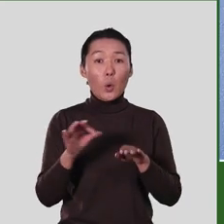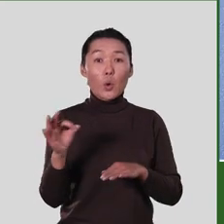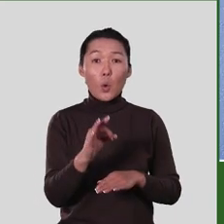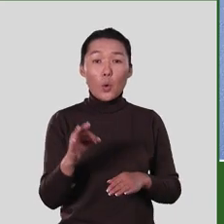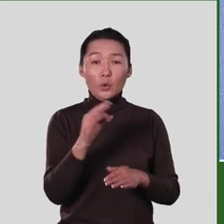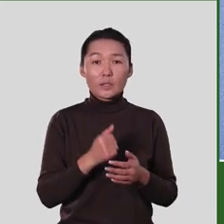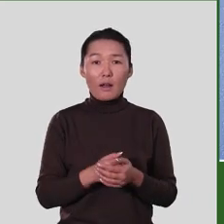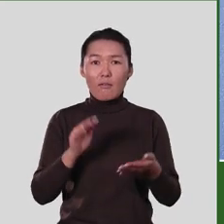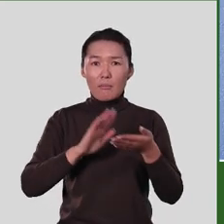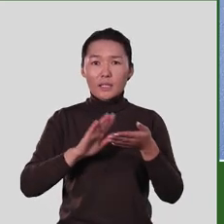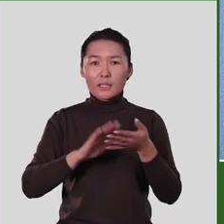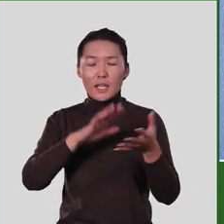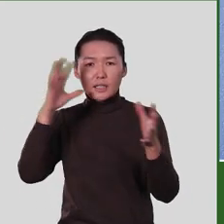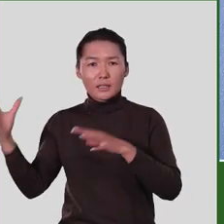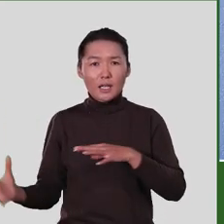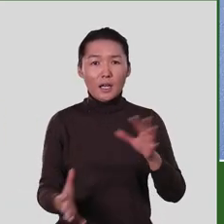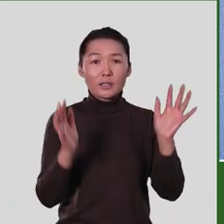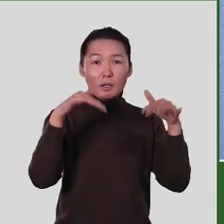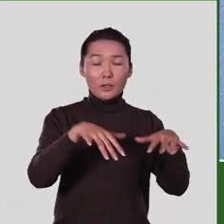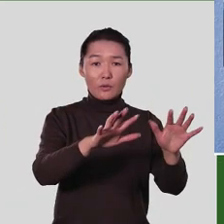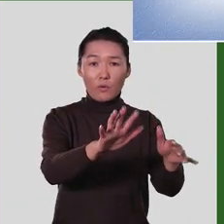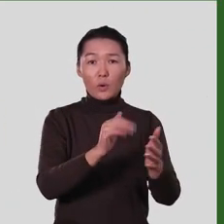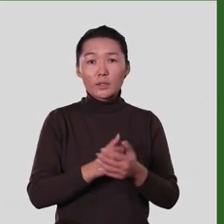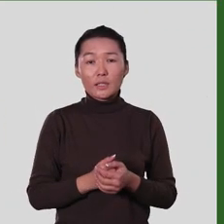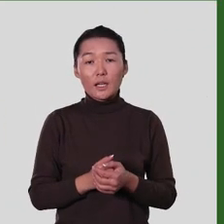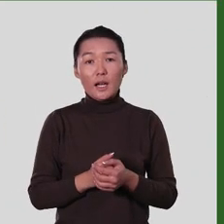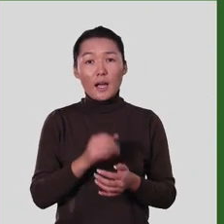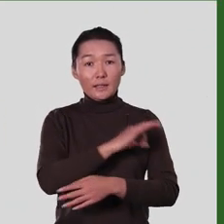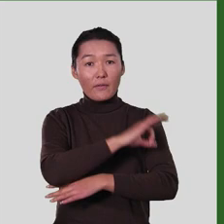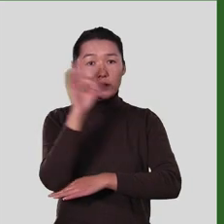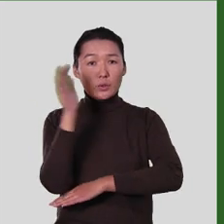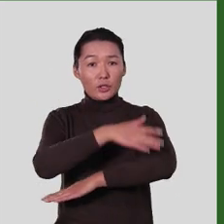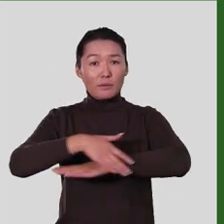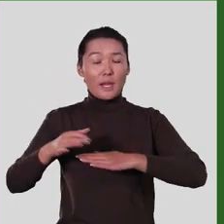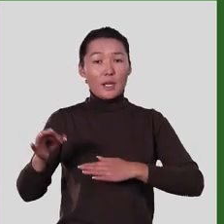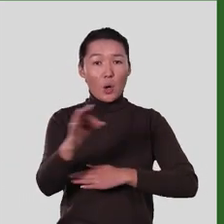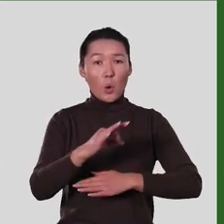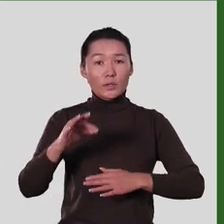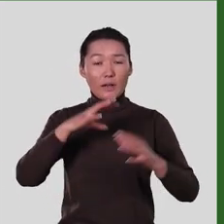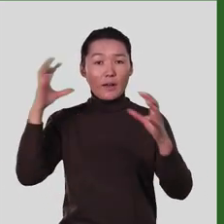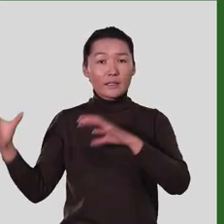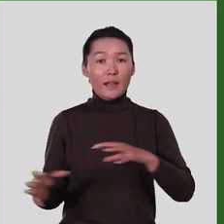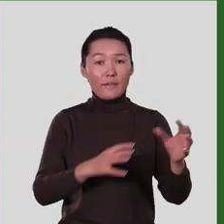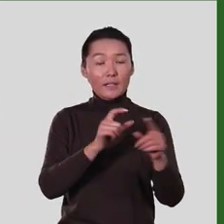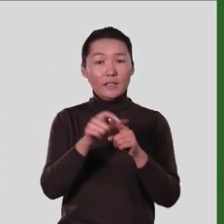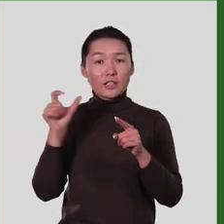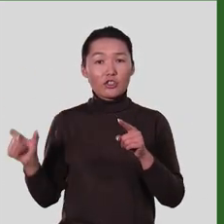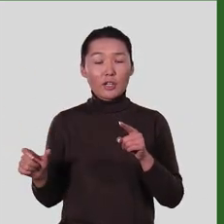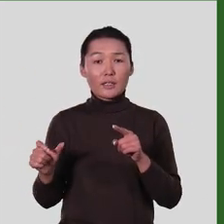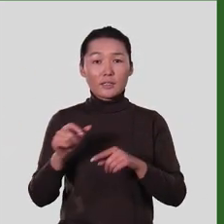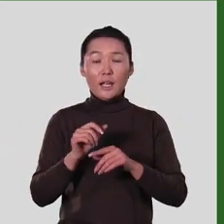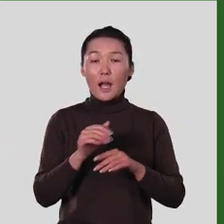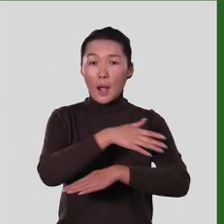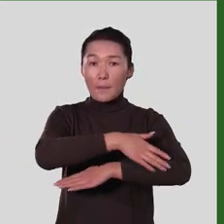постоянно нагоняют волны прибоя на восточный берег острова. Наветренная часть берега